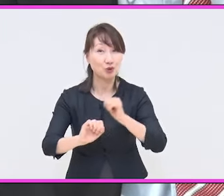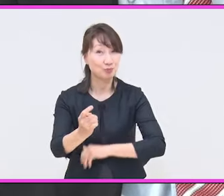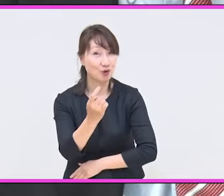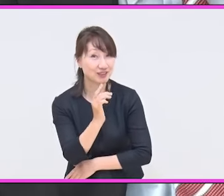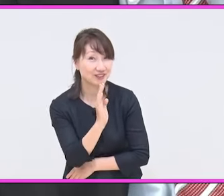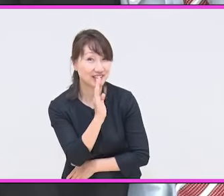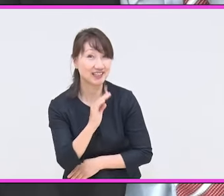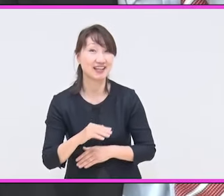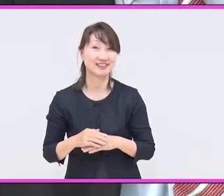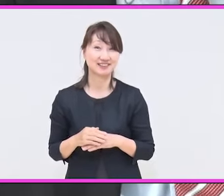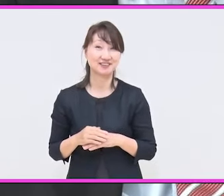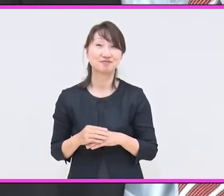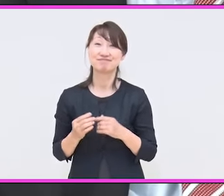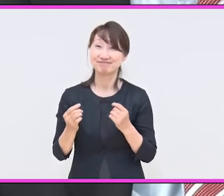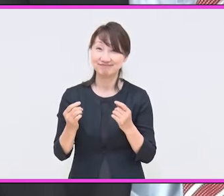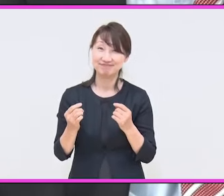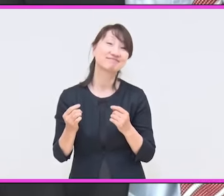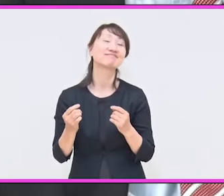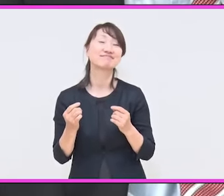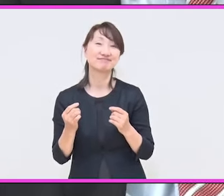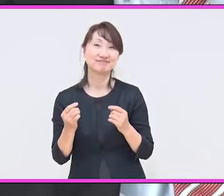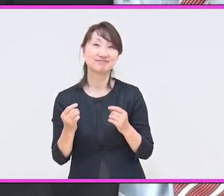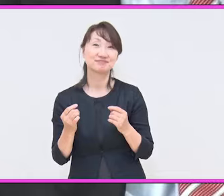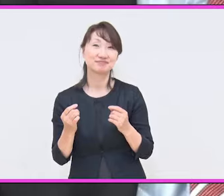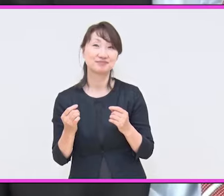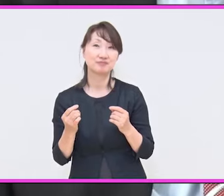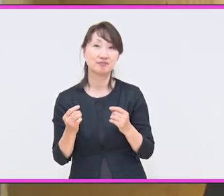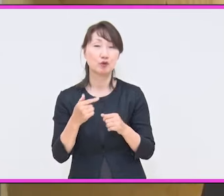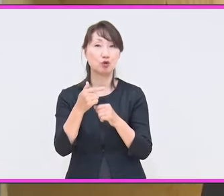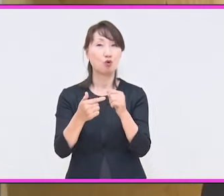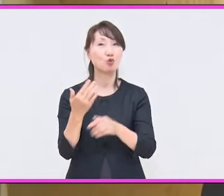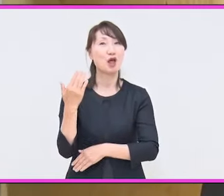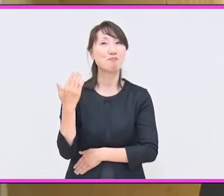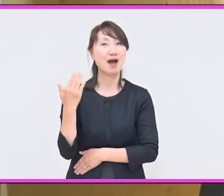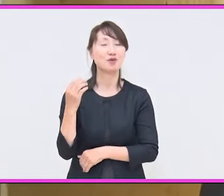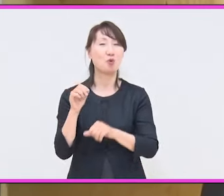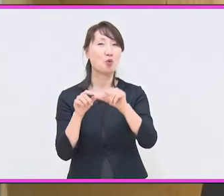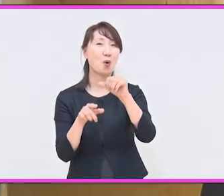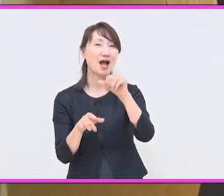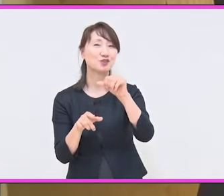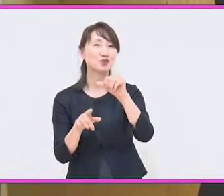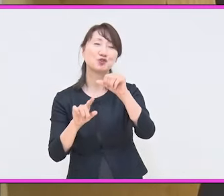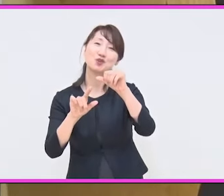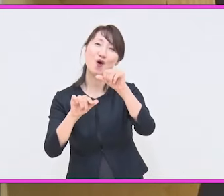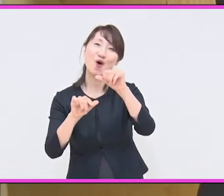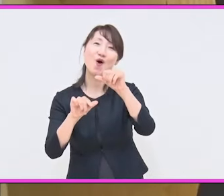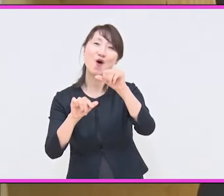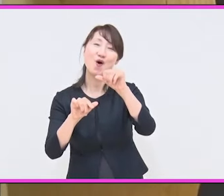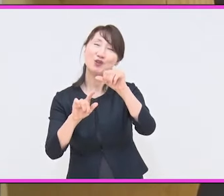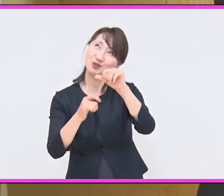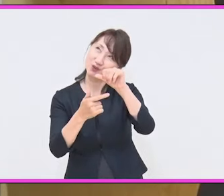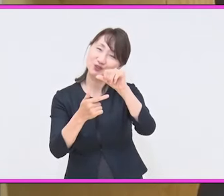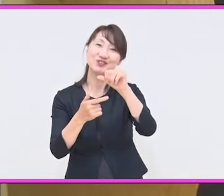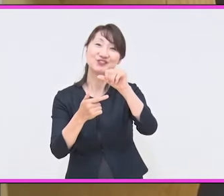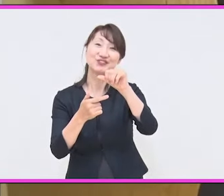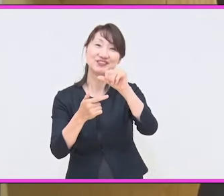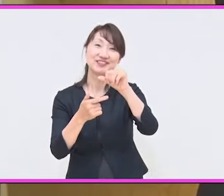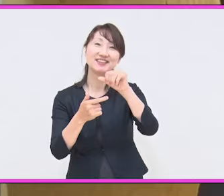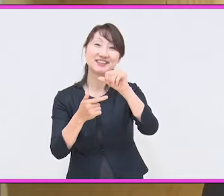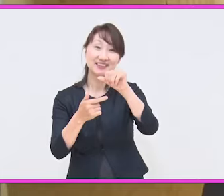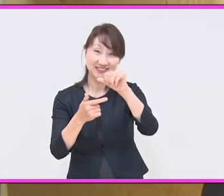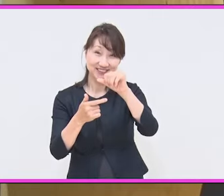教えていただいていいですか？ はい、ちょうどあの6年前、5月15日から16日だった